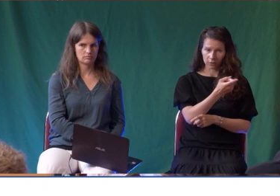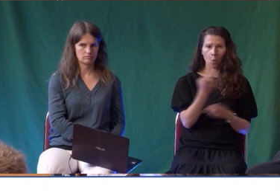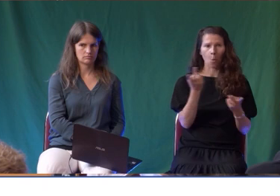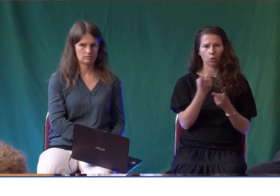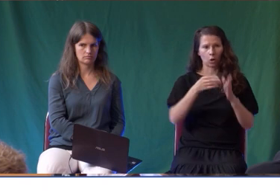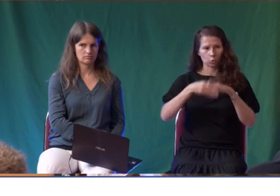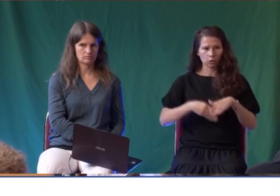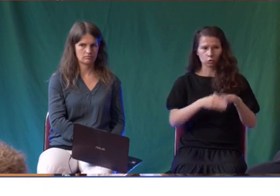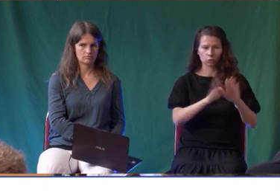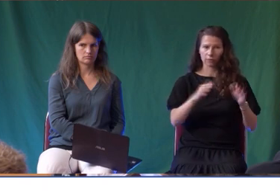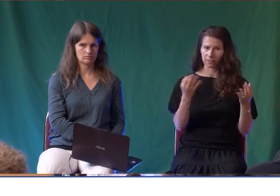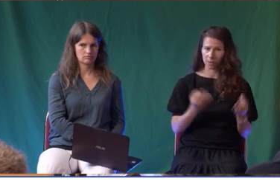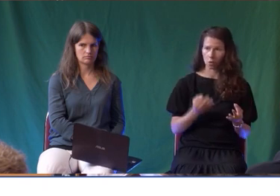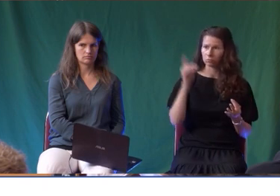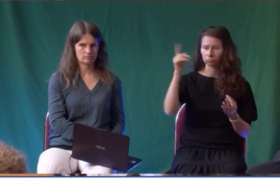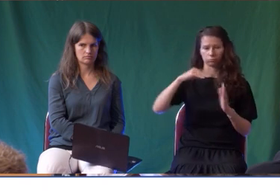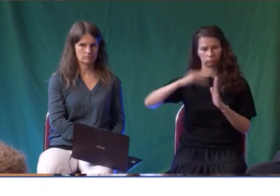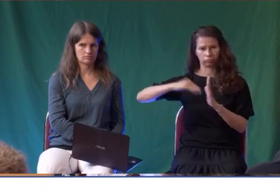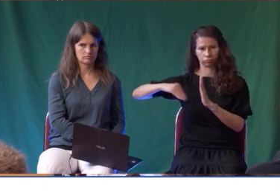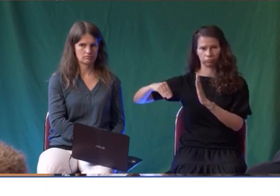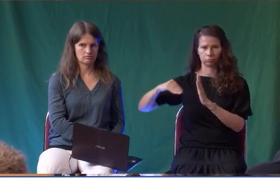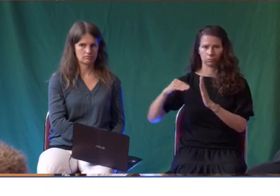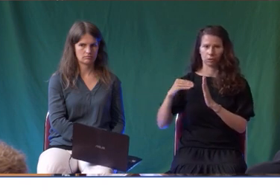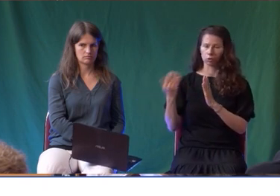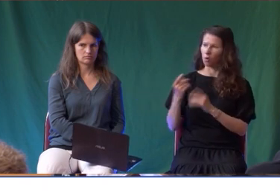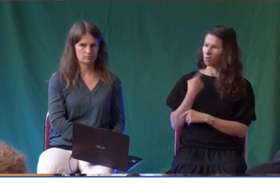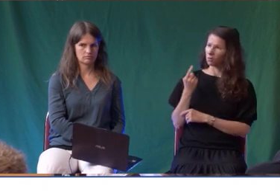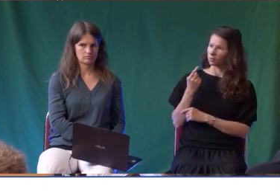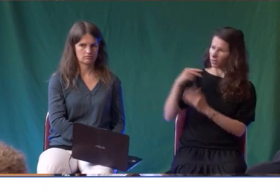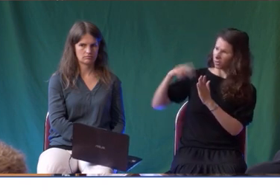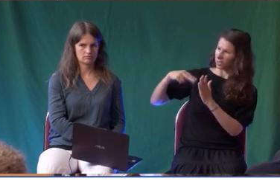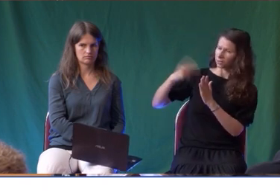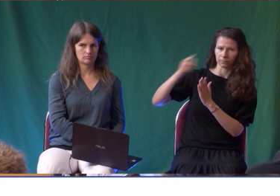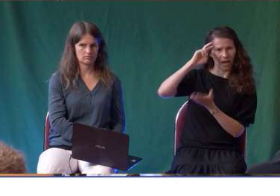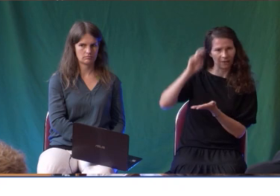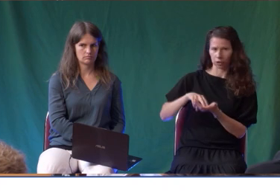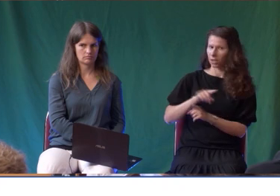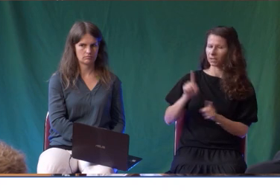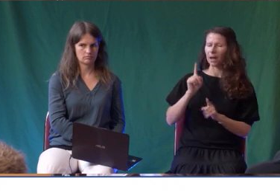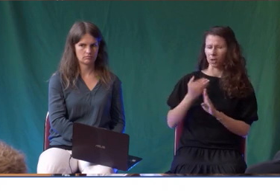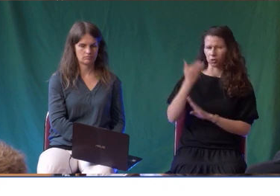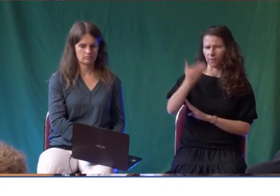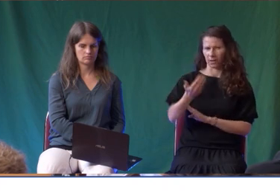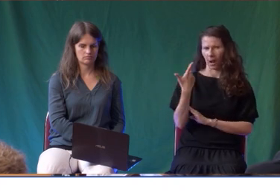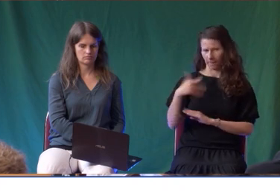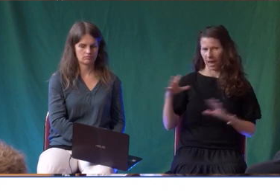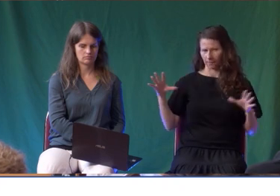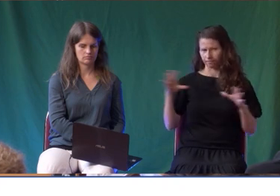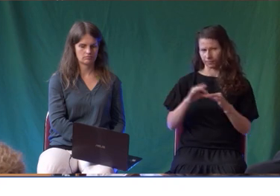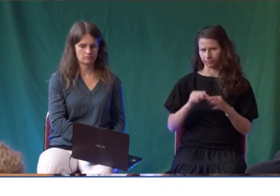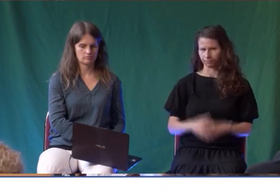sie und wir waren nicht einverstanden mit den Gutachten aber später sage ich dazu noch mehr